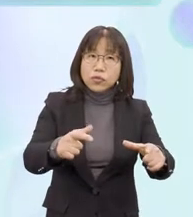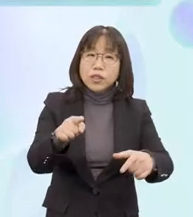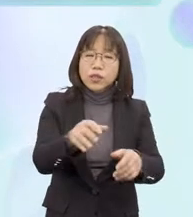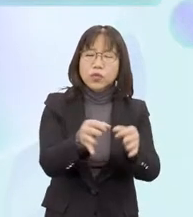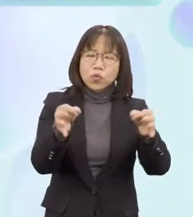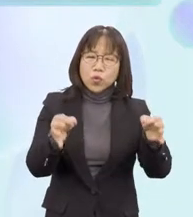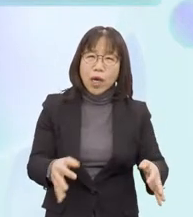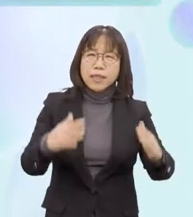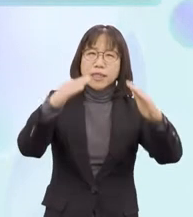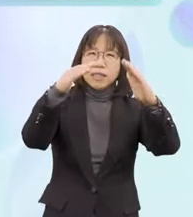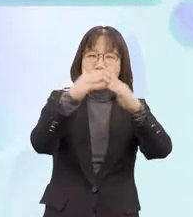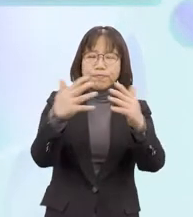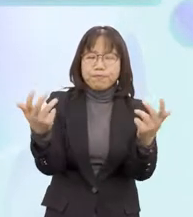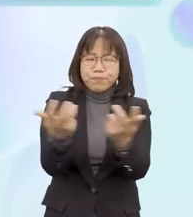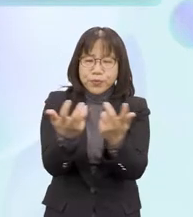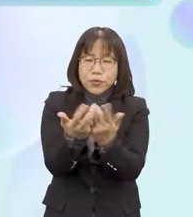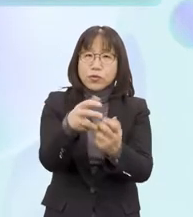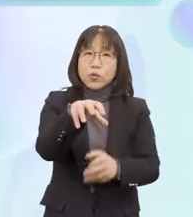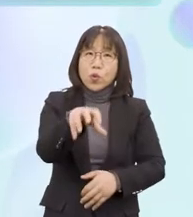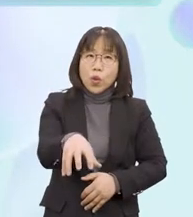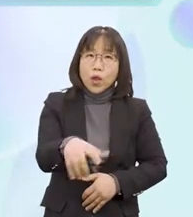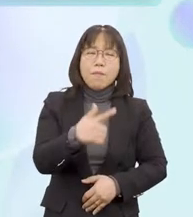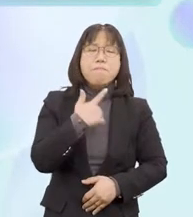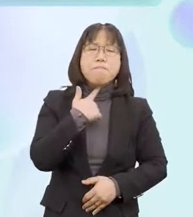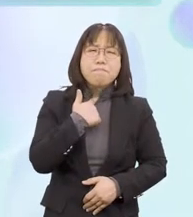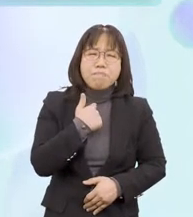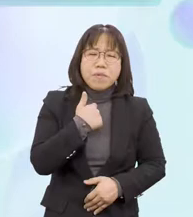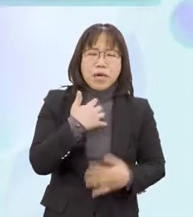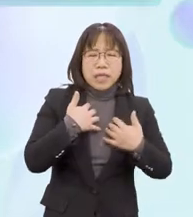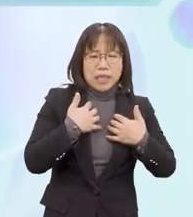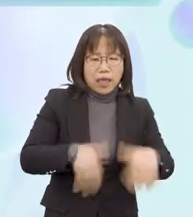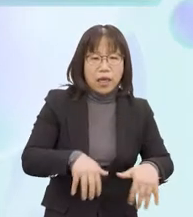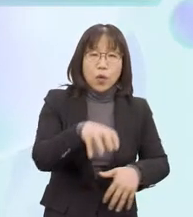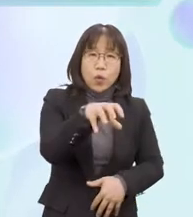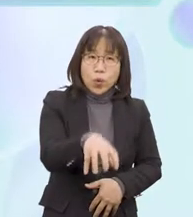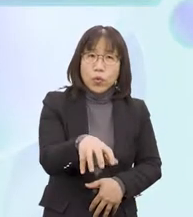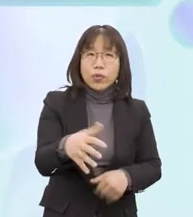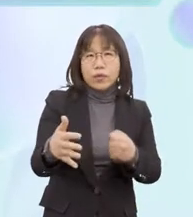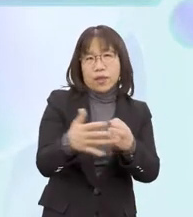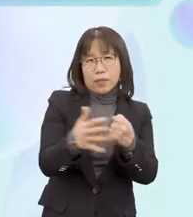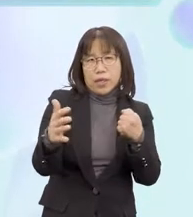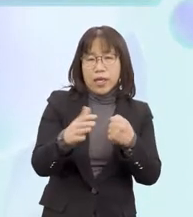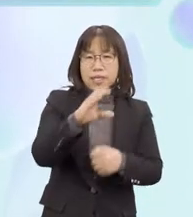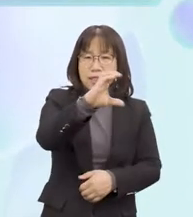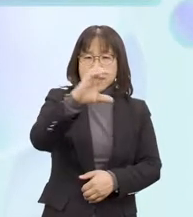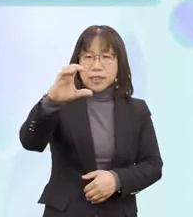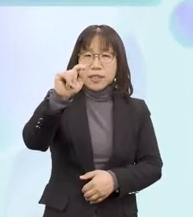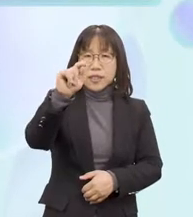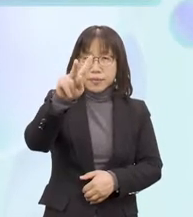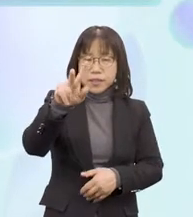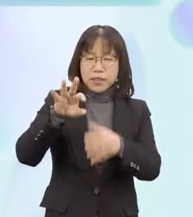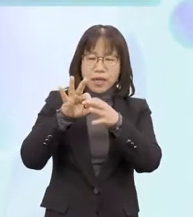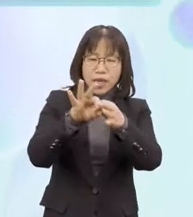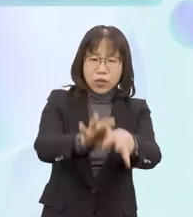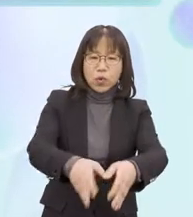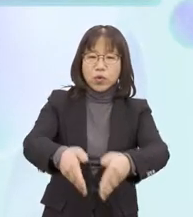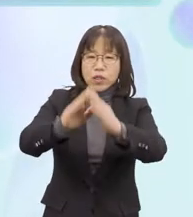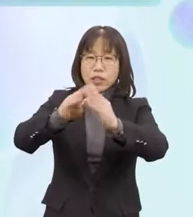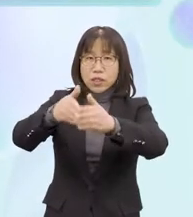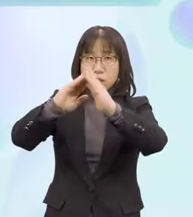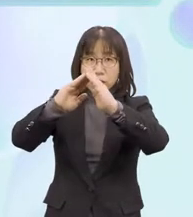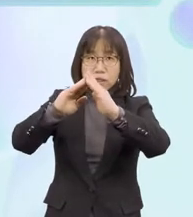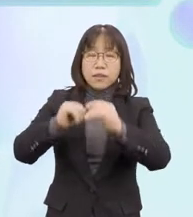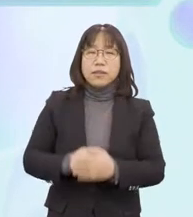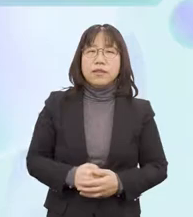강서구는 그동안 주택 밀집 지역의 범죄 취약 지역을 대상으로 고화질 방범 CCTV를 지속적으로 설치해